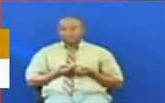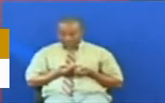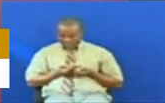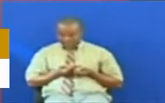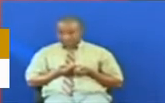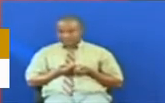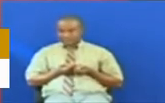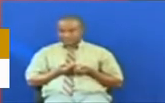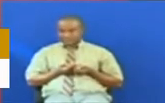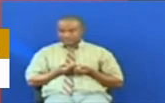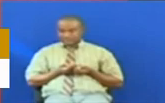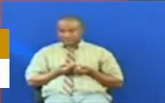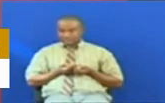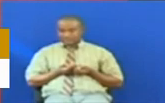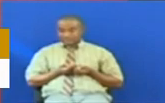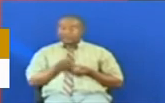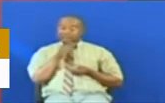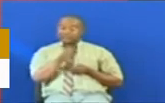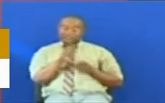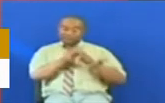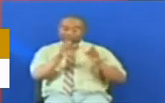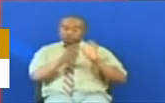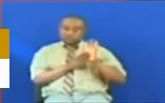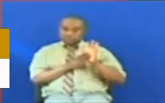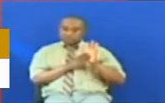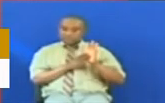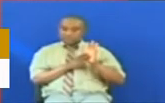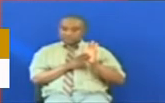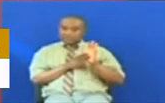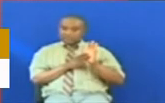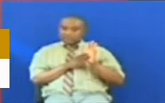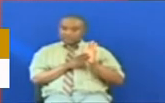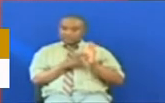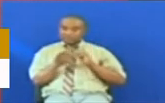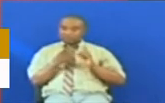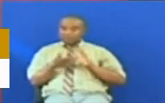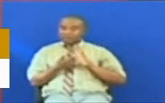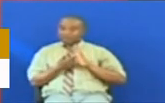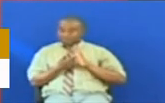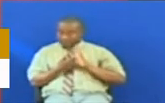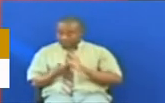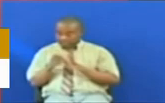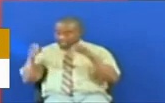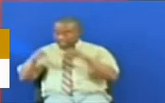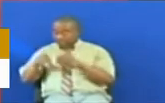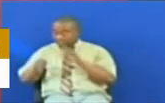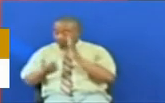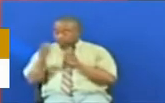ambapo kinazungumzia kwamba executive committee inaposhindwa kufika decision kwenye kitu fulani,